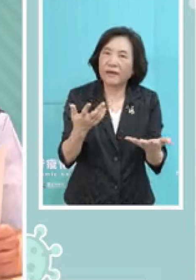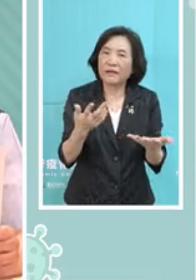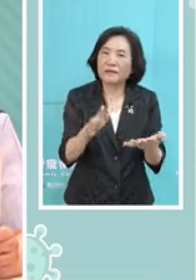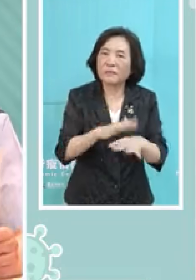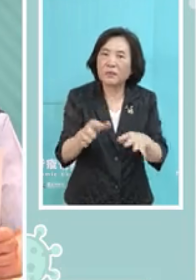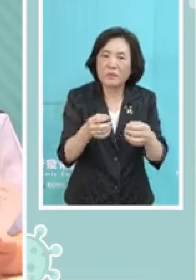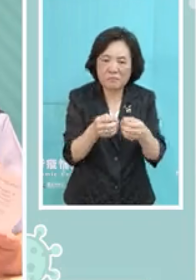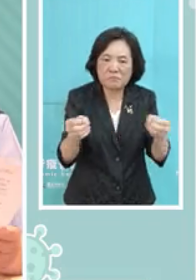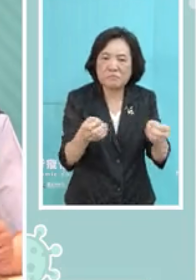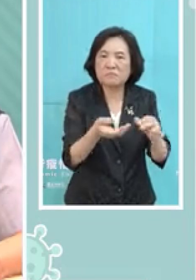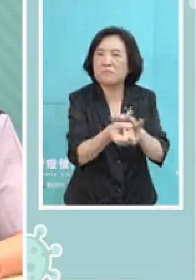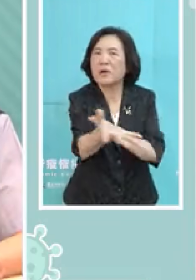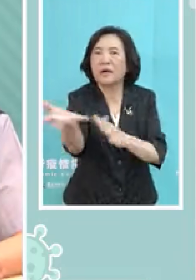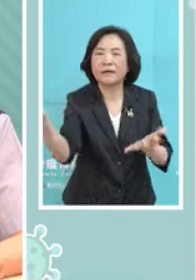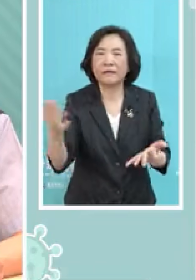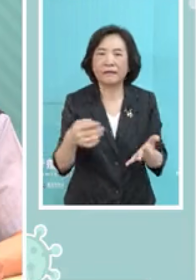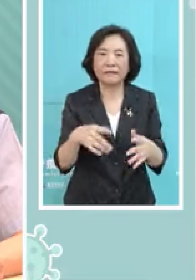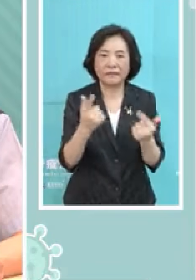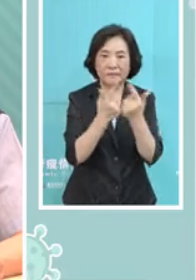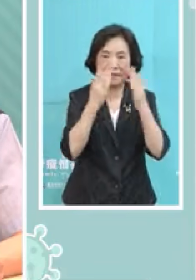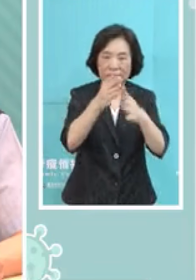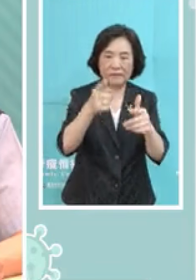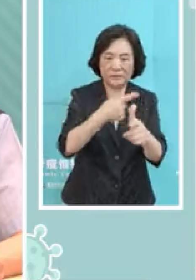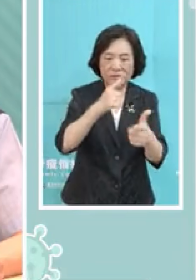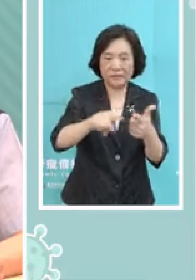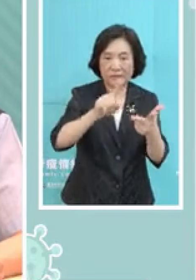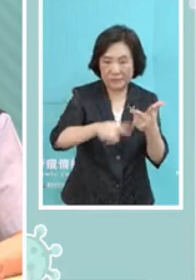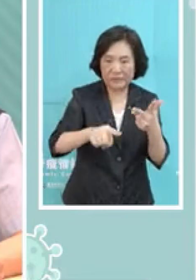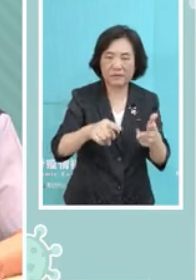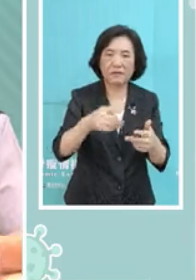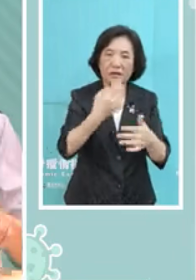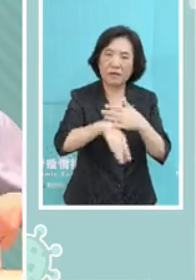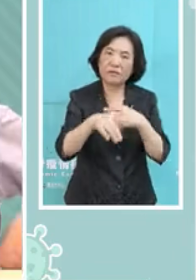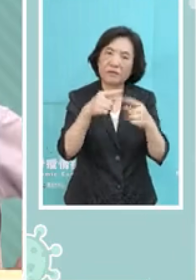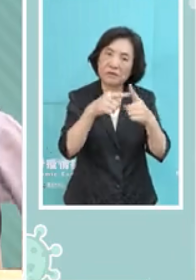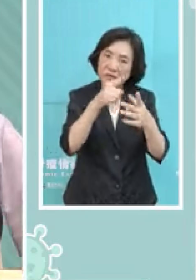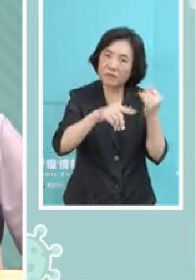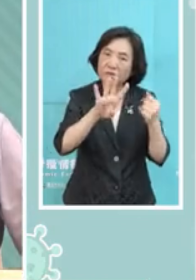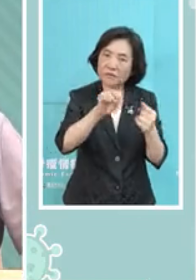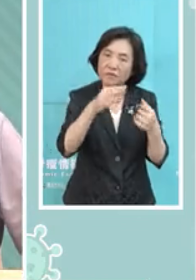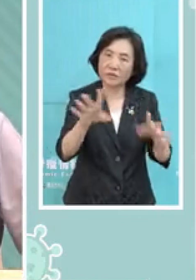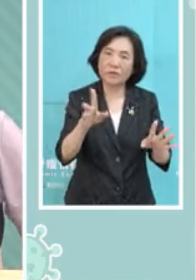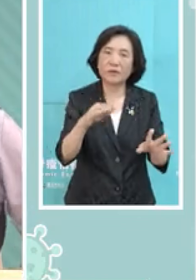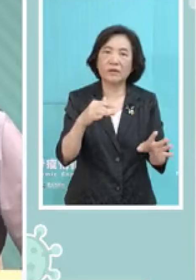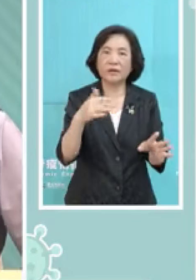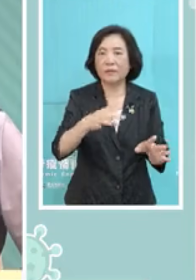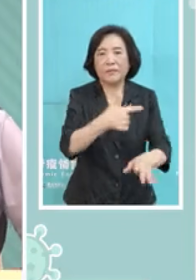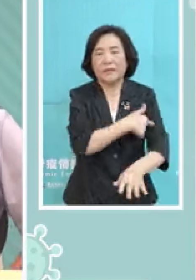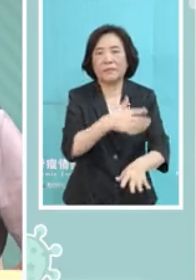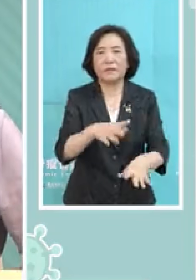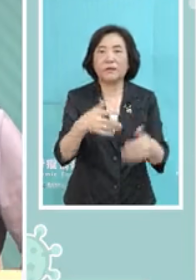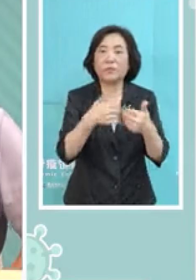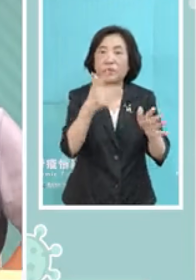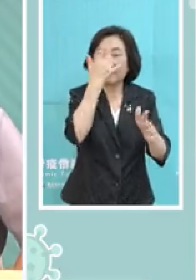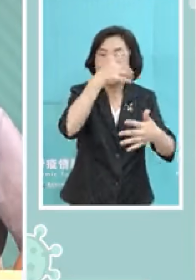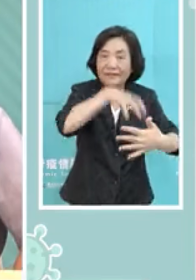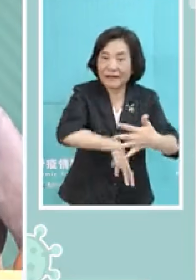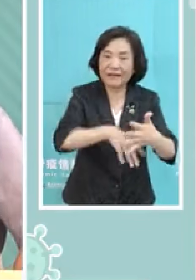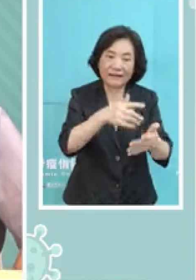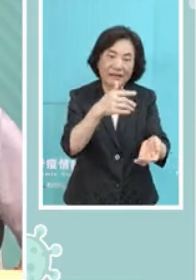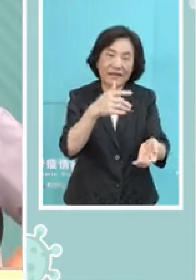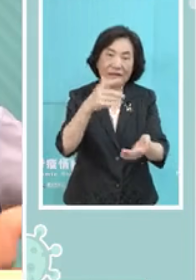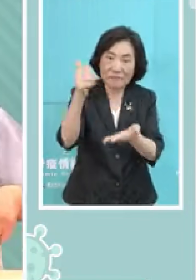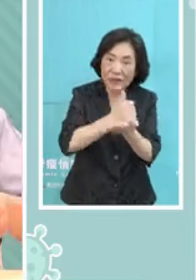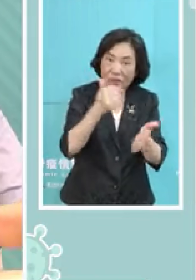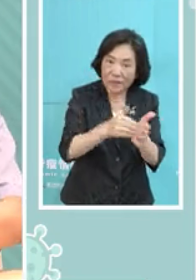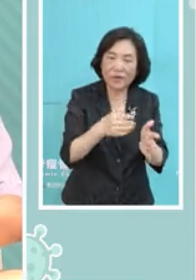个台北市一到三列就是还有40000人还没打，那当然是莫德纳会打掉一些嘛哈，那就